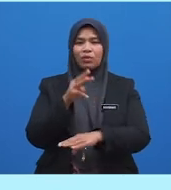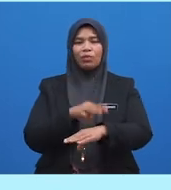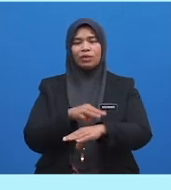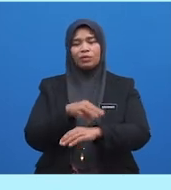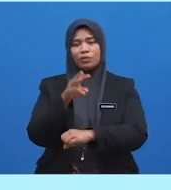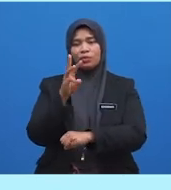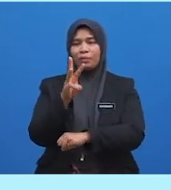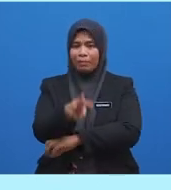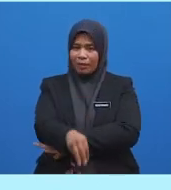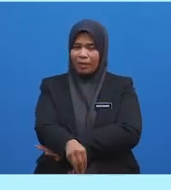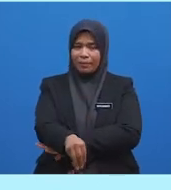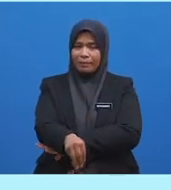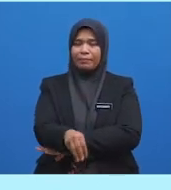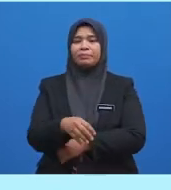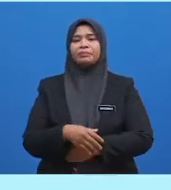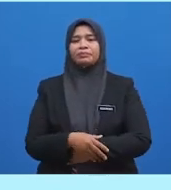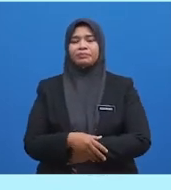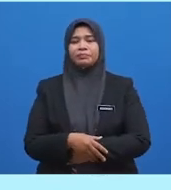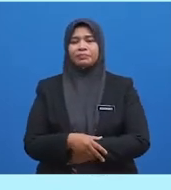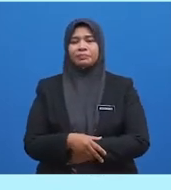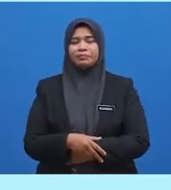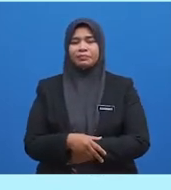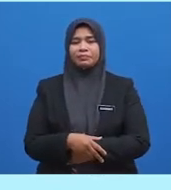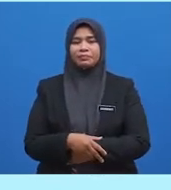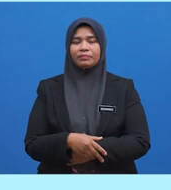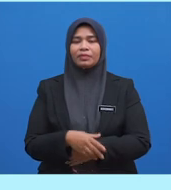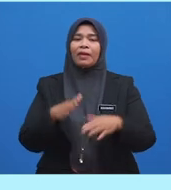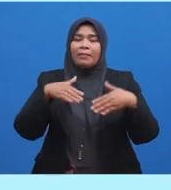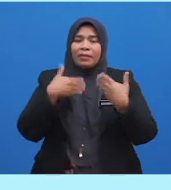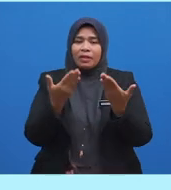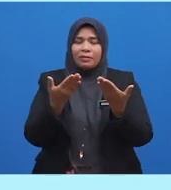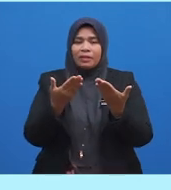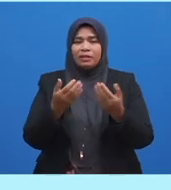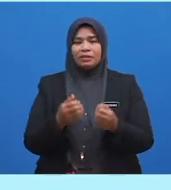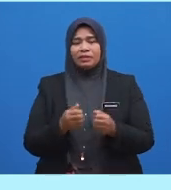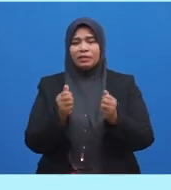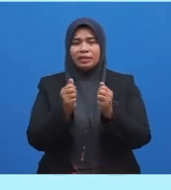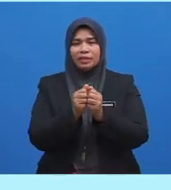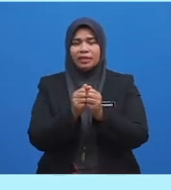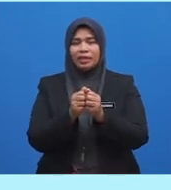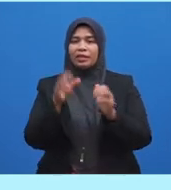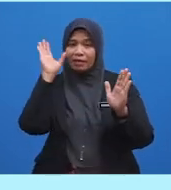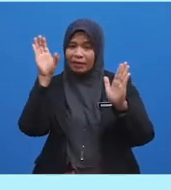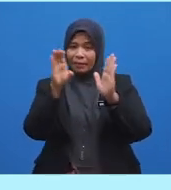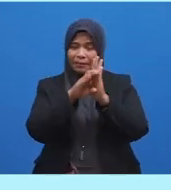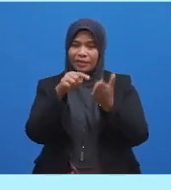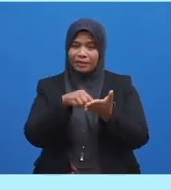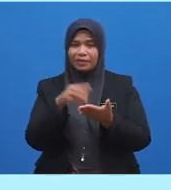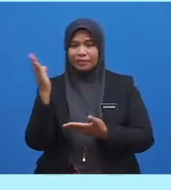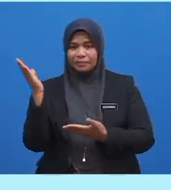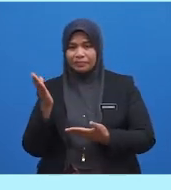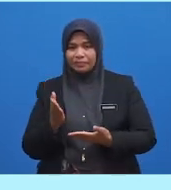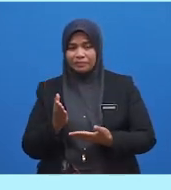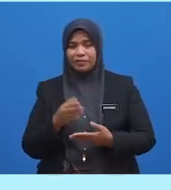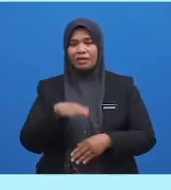malam Hai Bagaimana pula dengan gambar ini